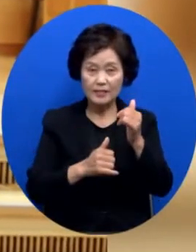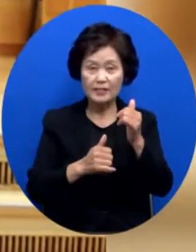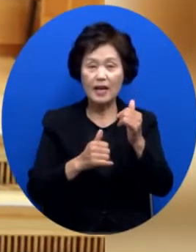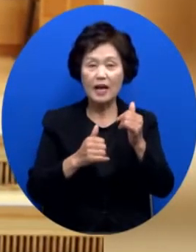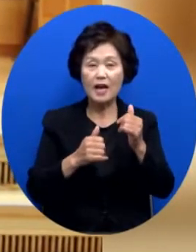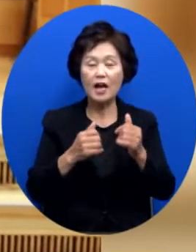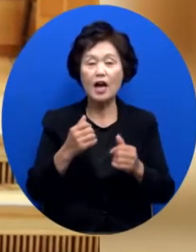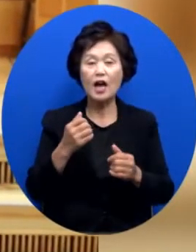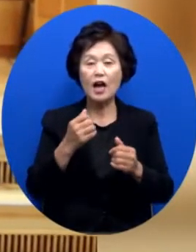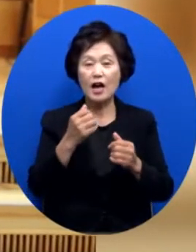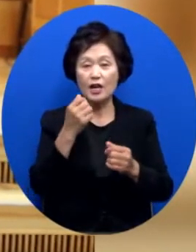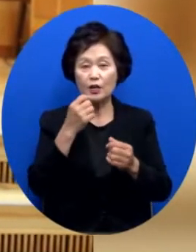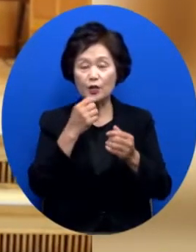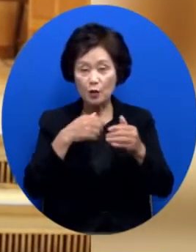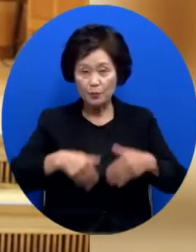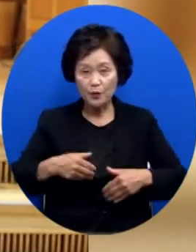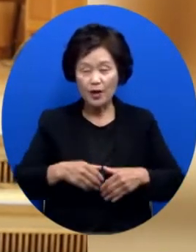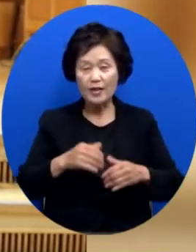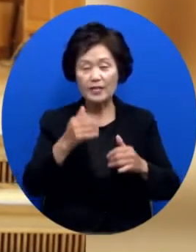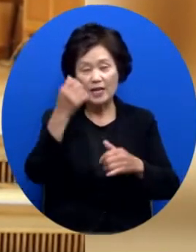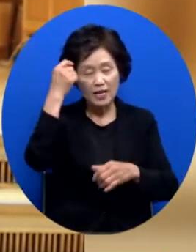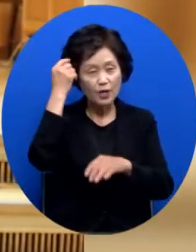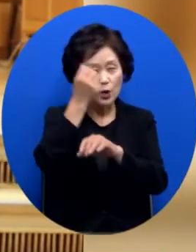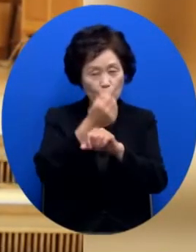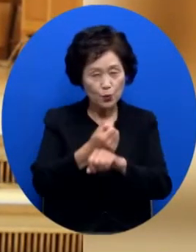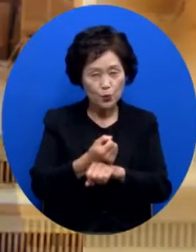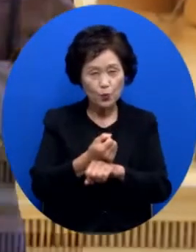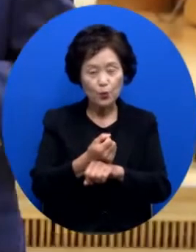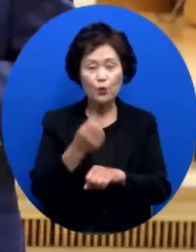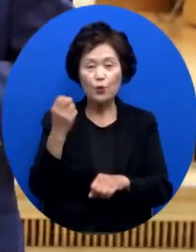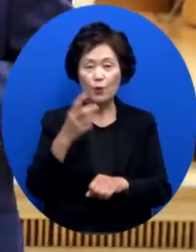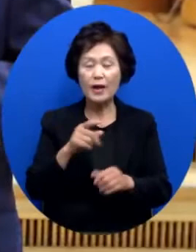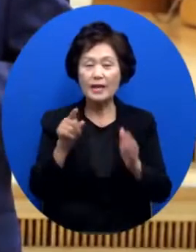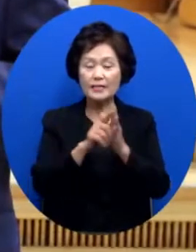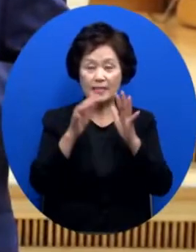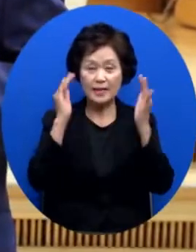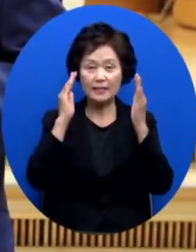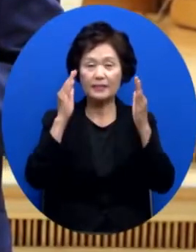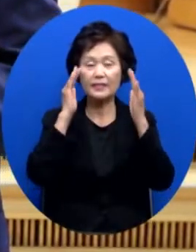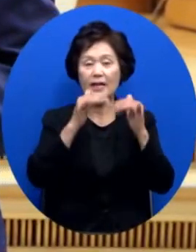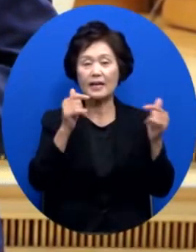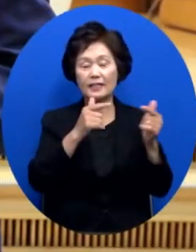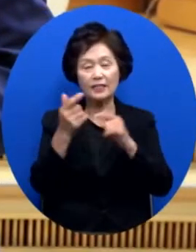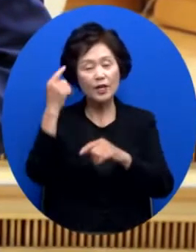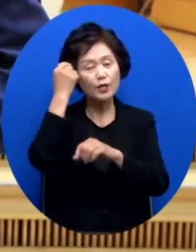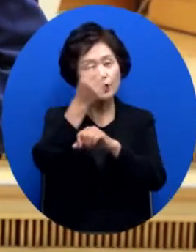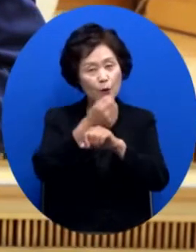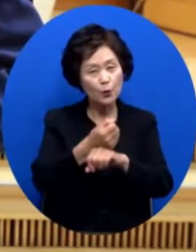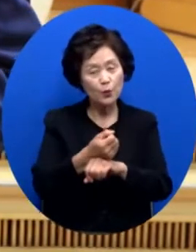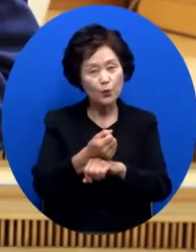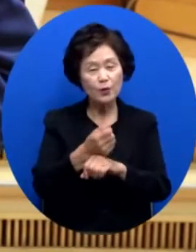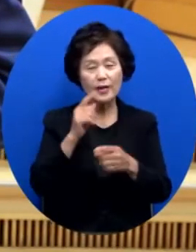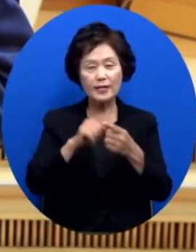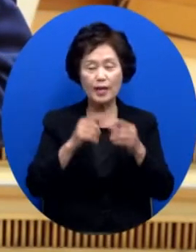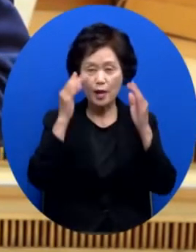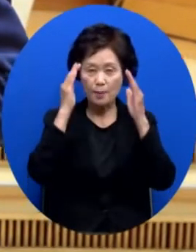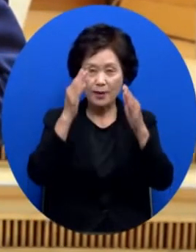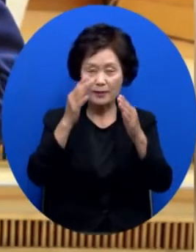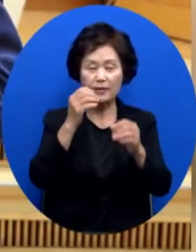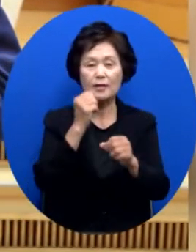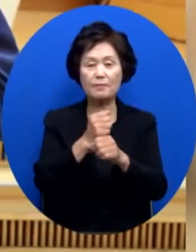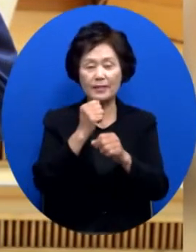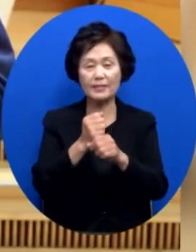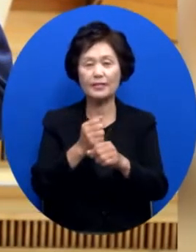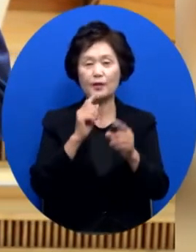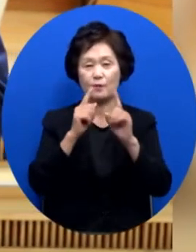역사학계의 연구 주제로 자리매김하고 신학자들의 선교 역사 연구의 방향을 제시했다 며 수상자 선정 배경을